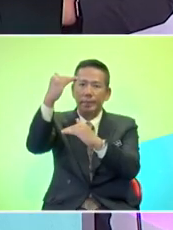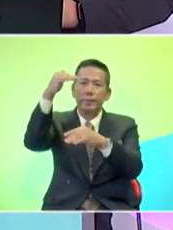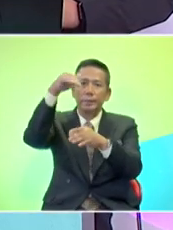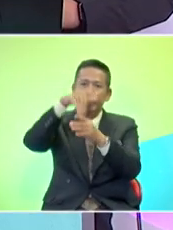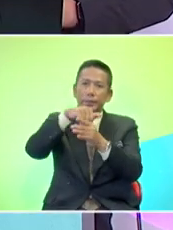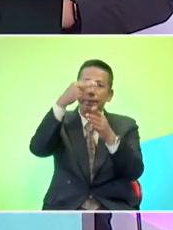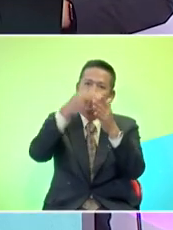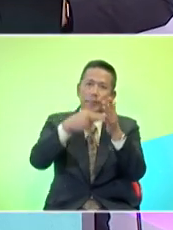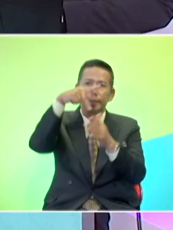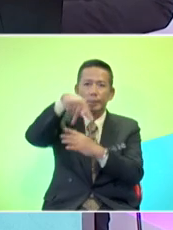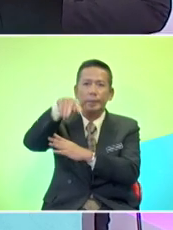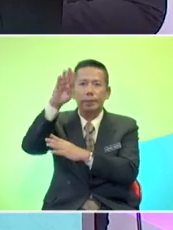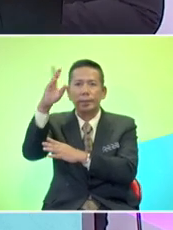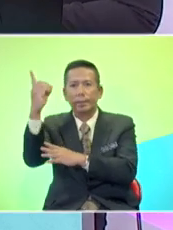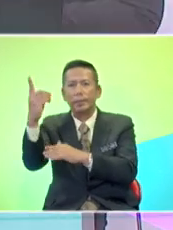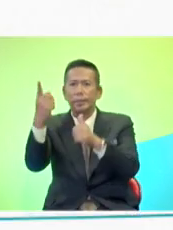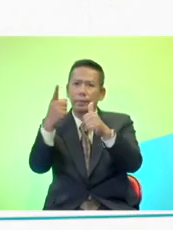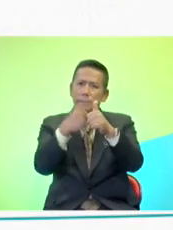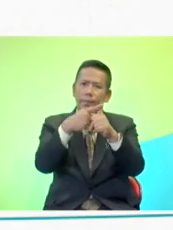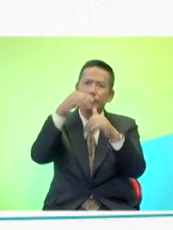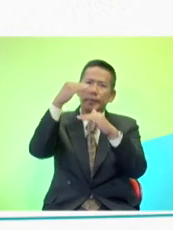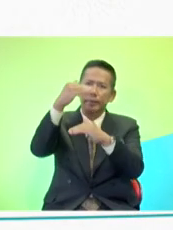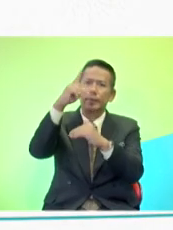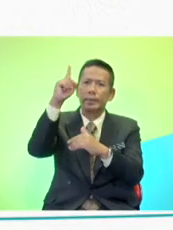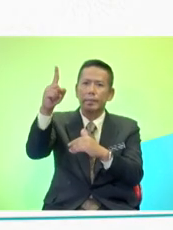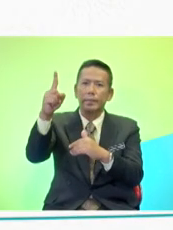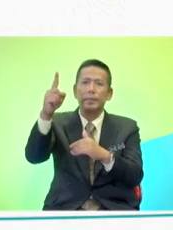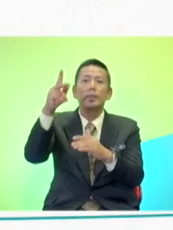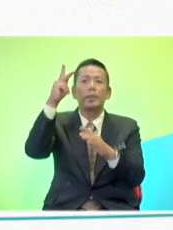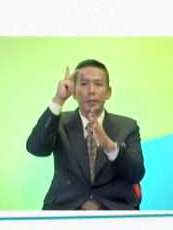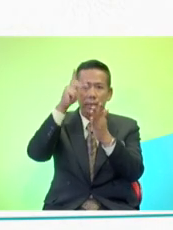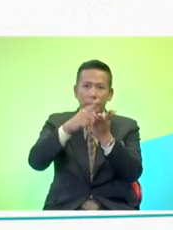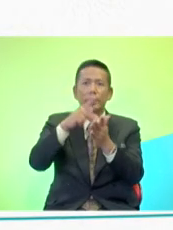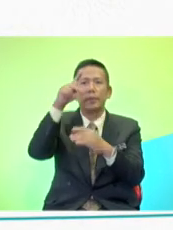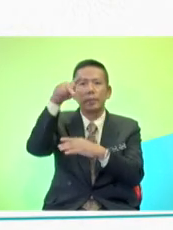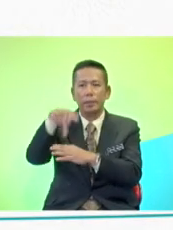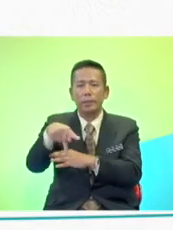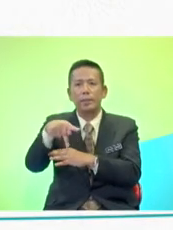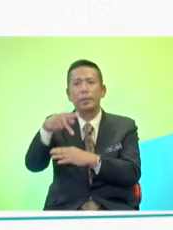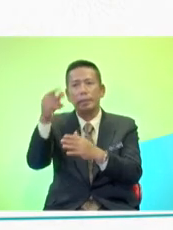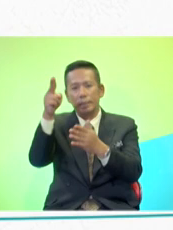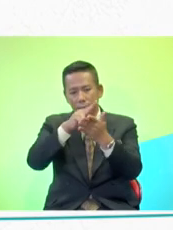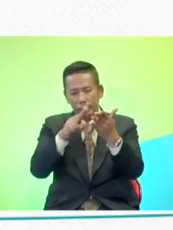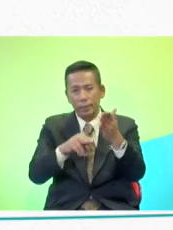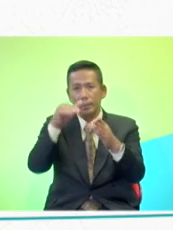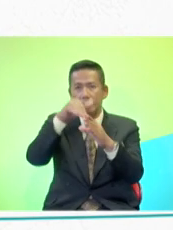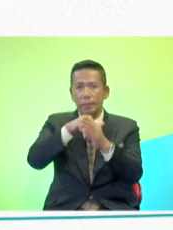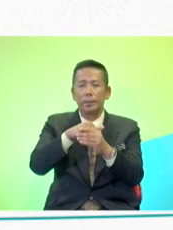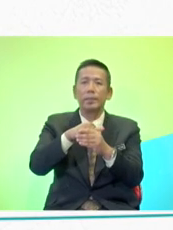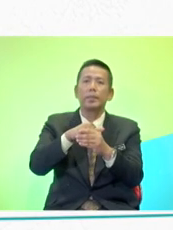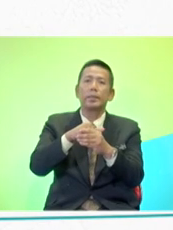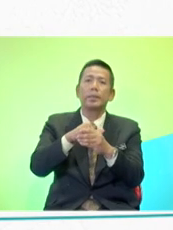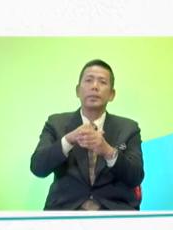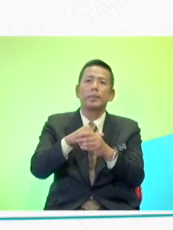pencak silat untuk murid yang pertama tahap 1 adalah mengenal pasti seni ukiran dalam seni kerap oke maksudnya kenapa